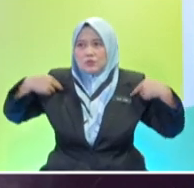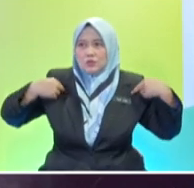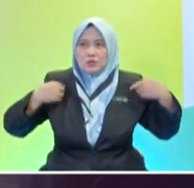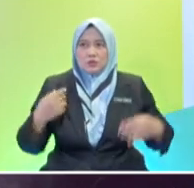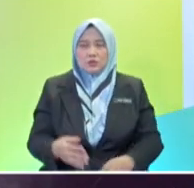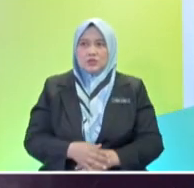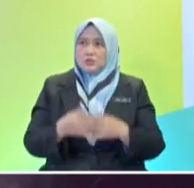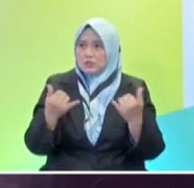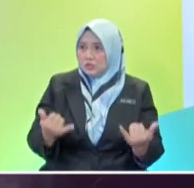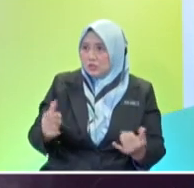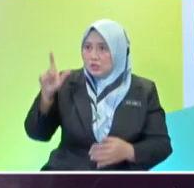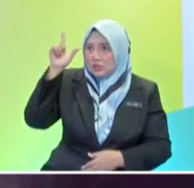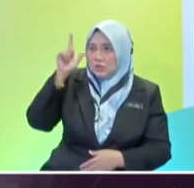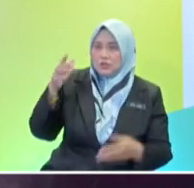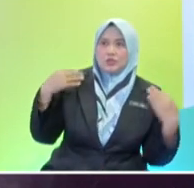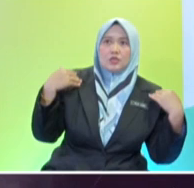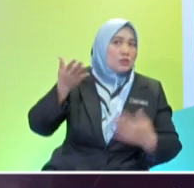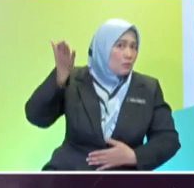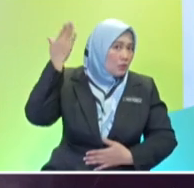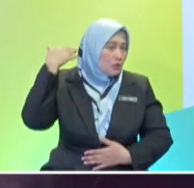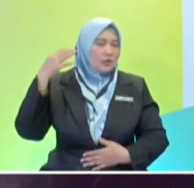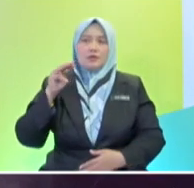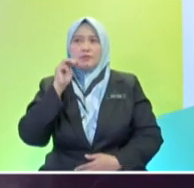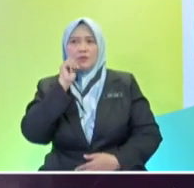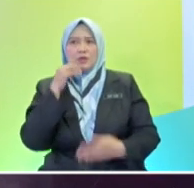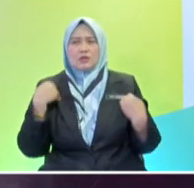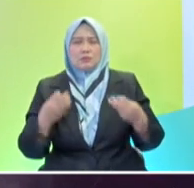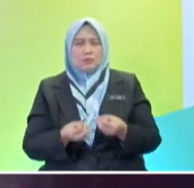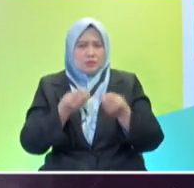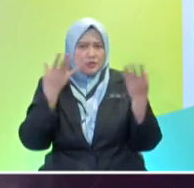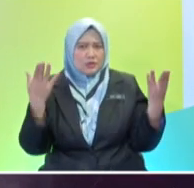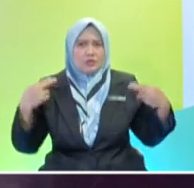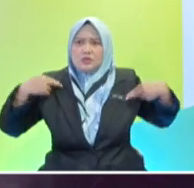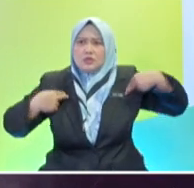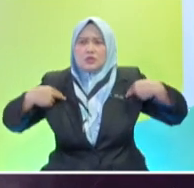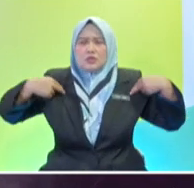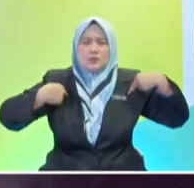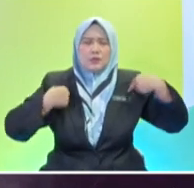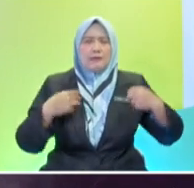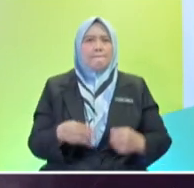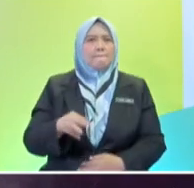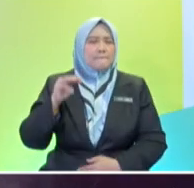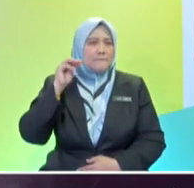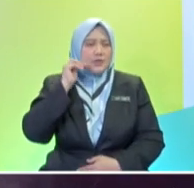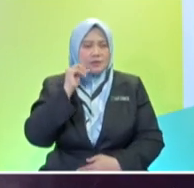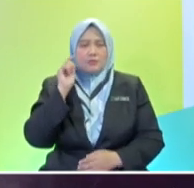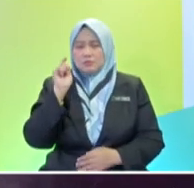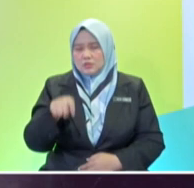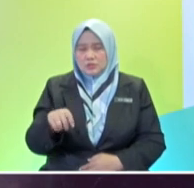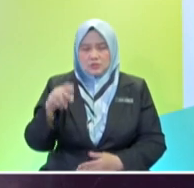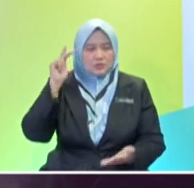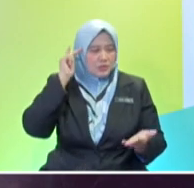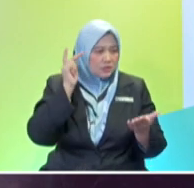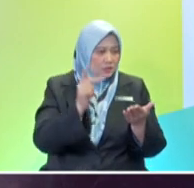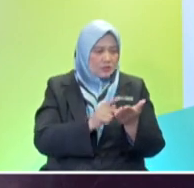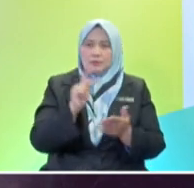kita tengok ada banyak haiwan yang perlu Mira selesaikan mengenal pasti apakah tubuh bahagian tubuh